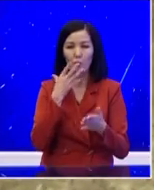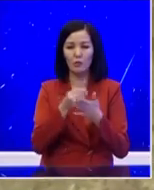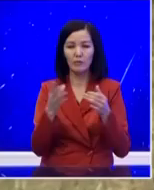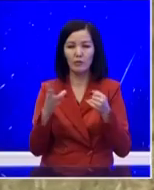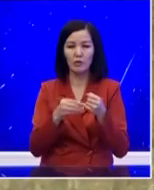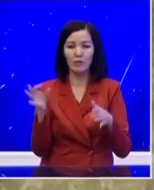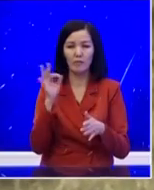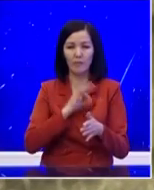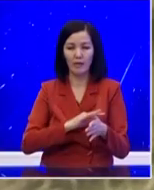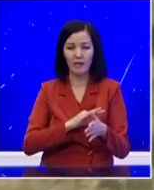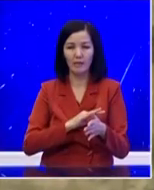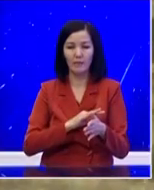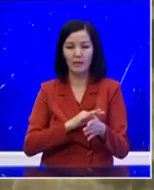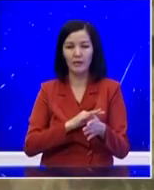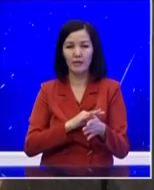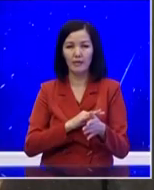игеріп